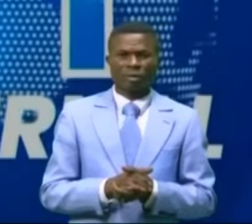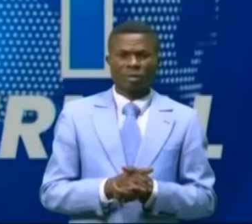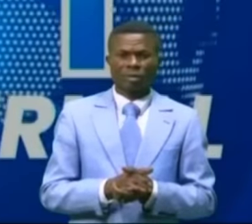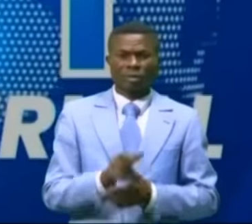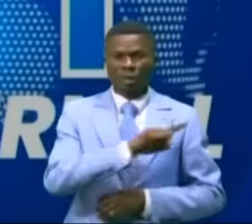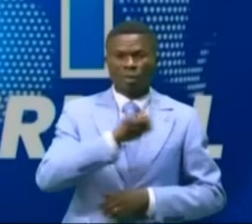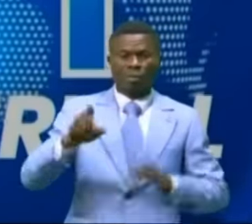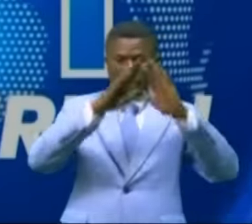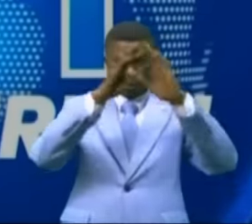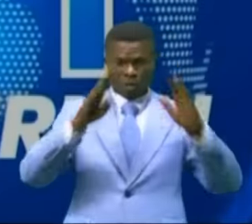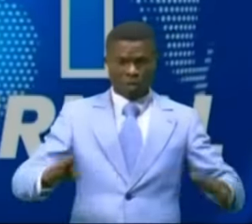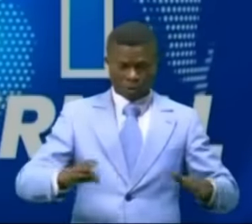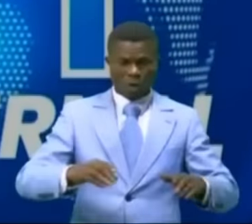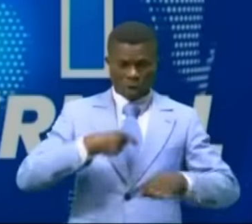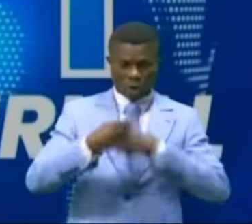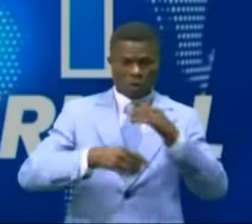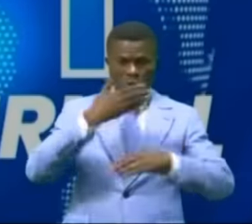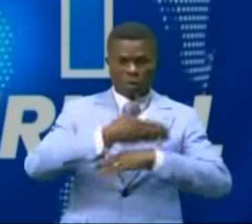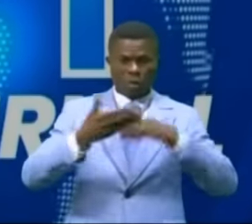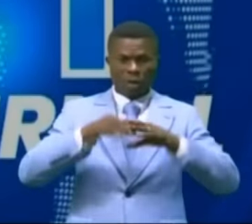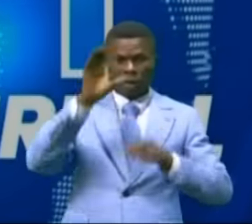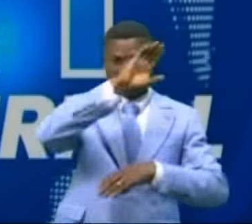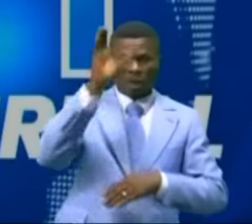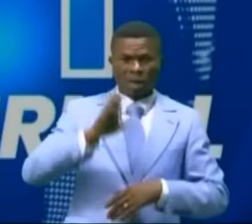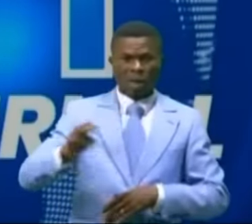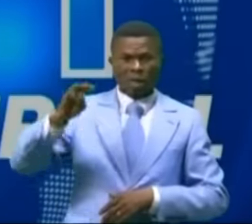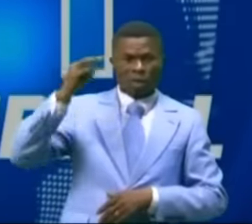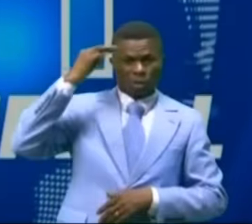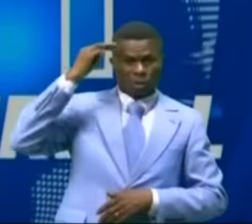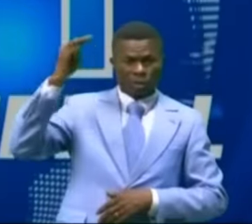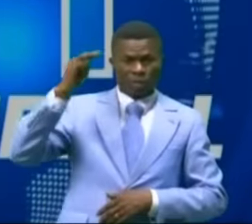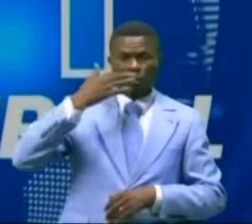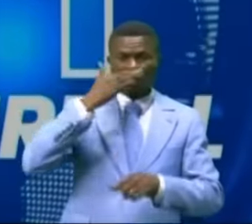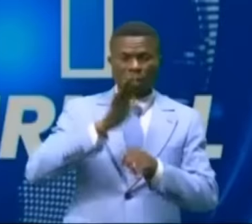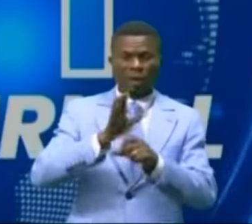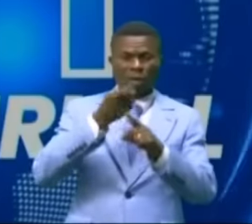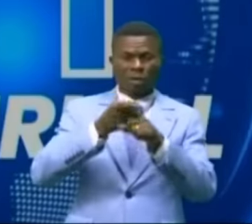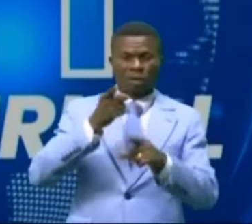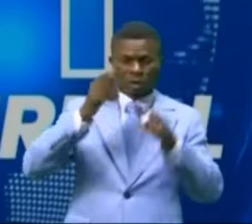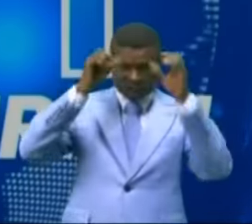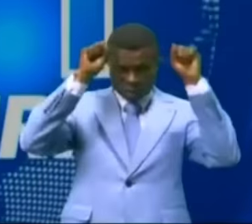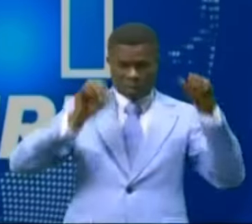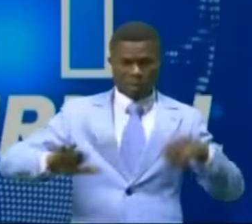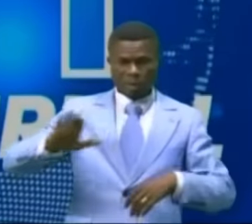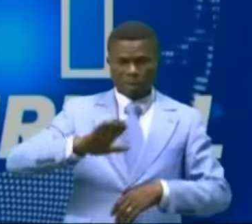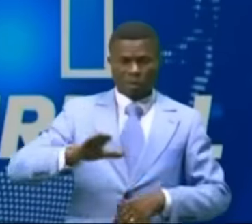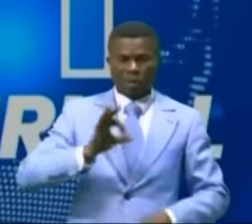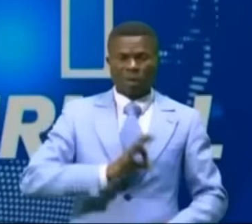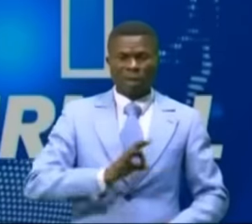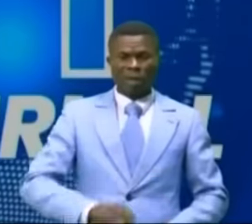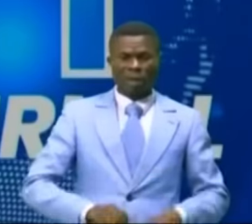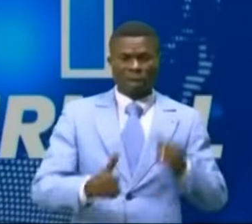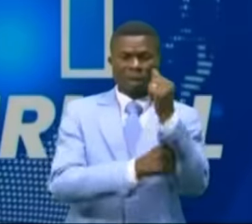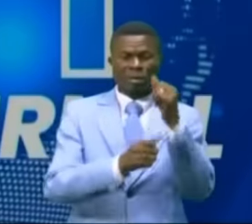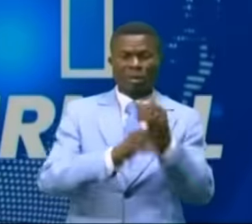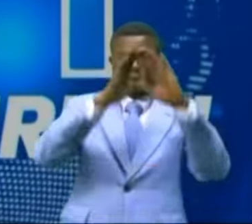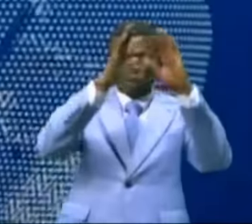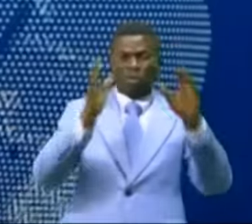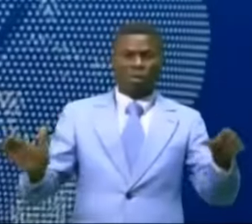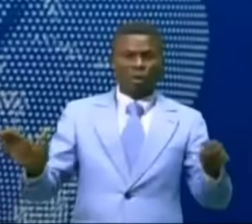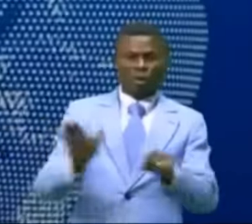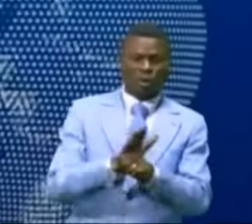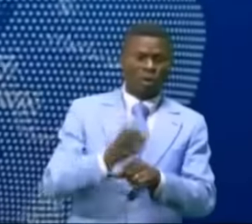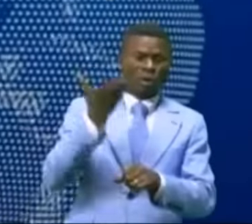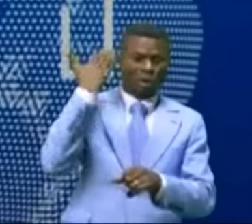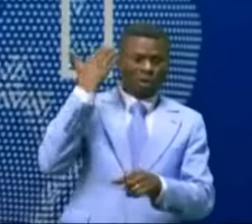1000 maisons en pleine construction dans la commune de Mongafula, une promesse du chef de l'État congolais aux sinistrés des inondations de ce